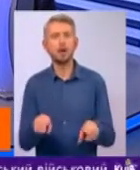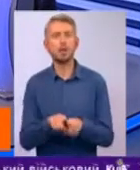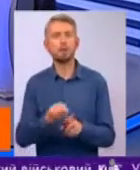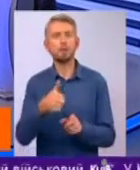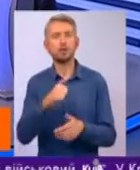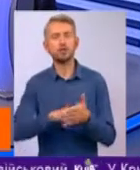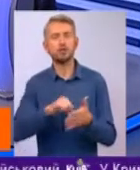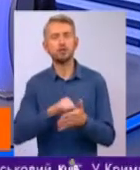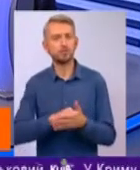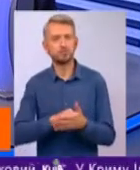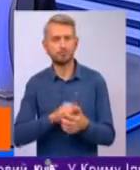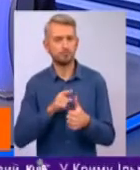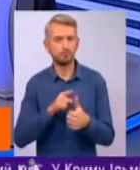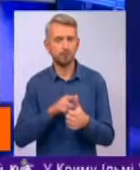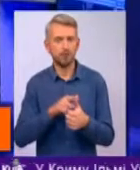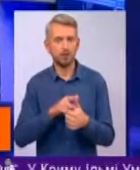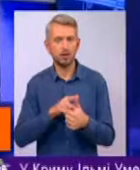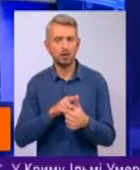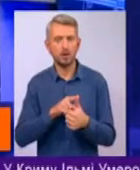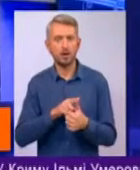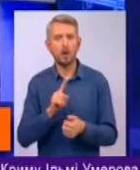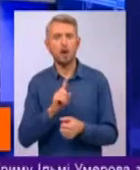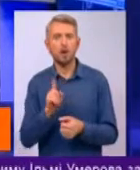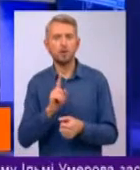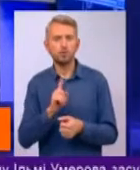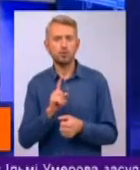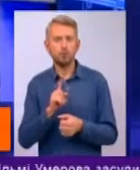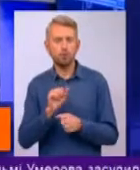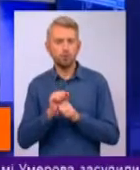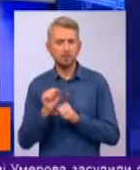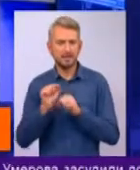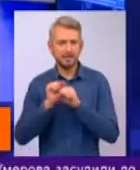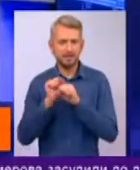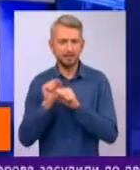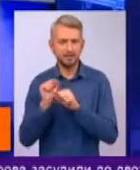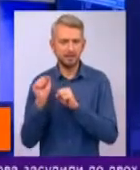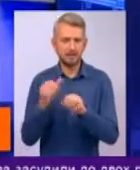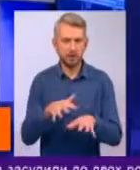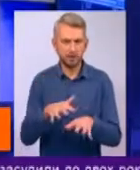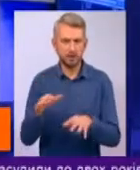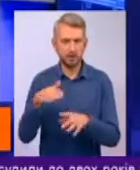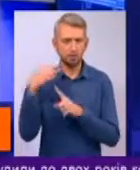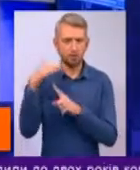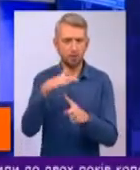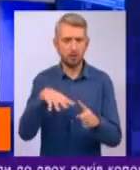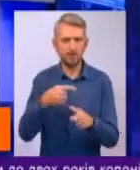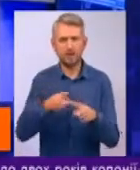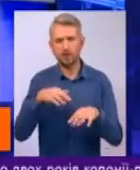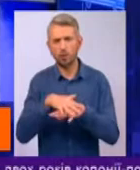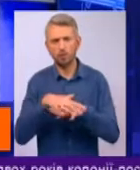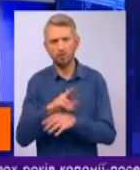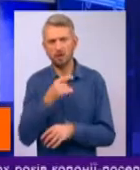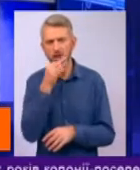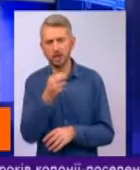причина, розумієте, для того, щоб скинути безпілотника, все це розраховано на, як би